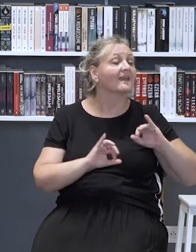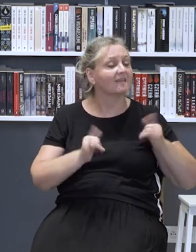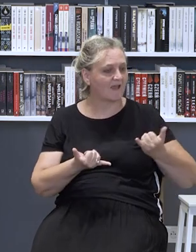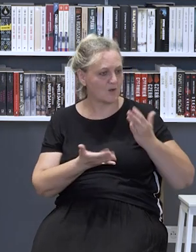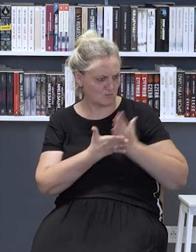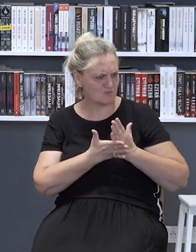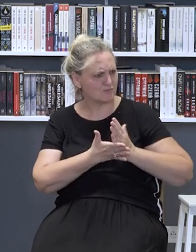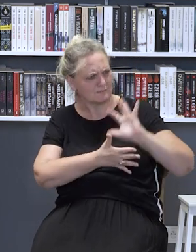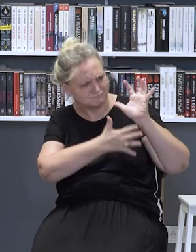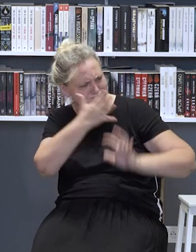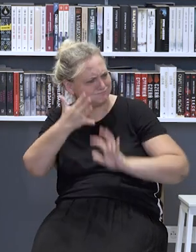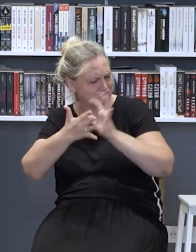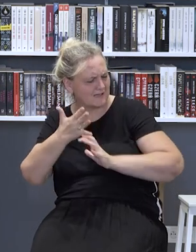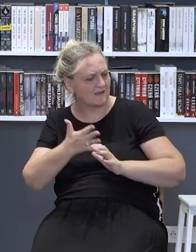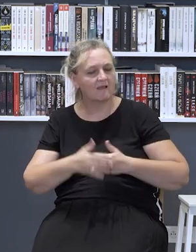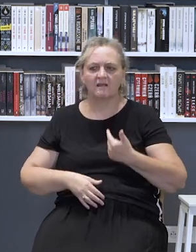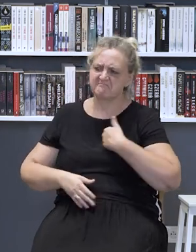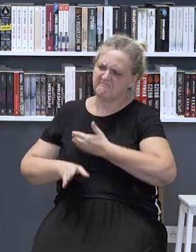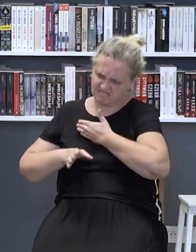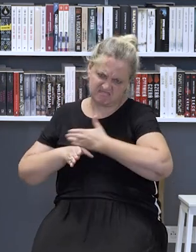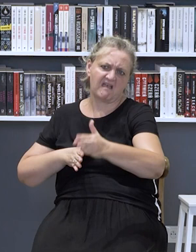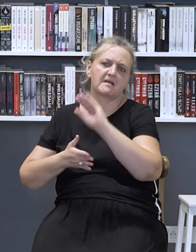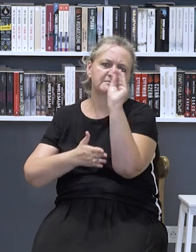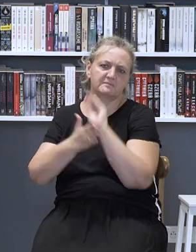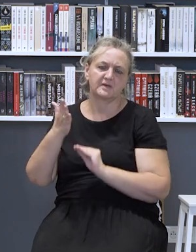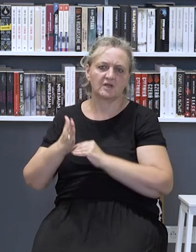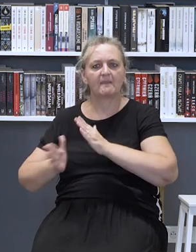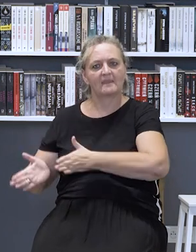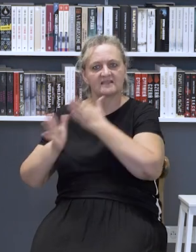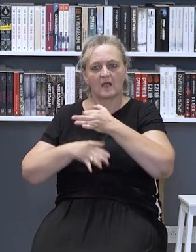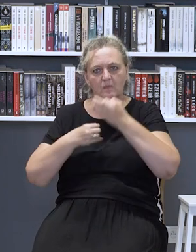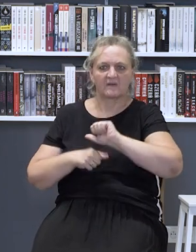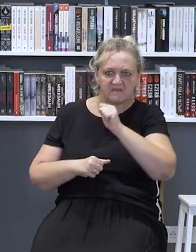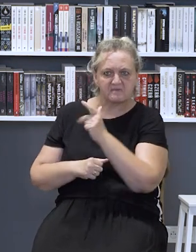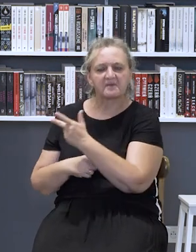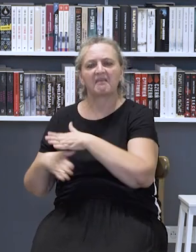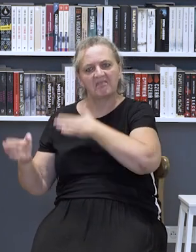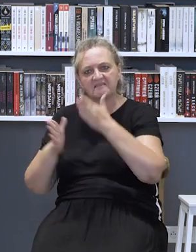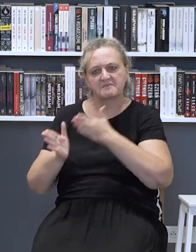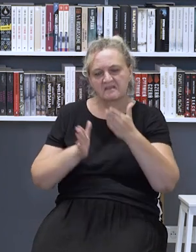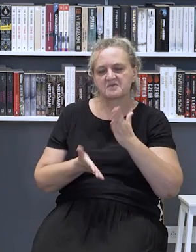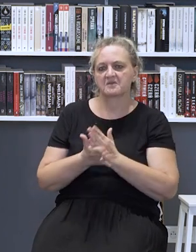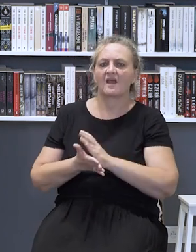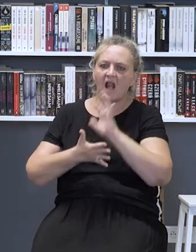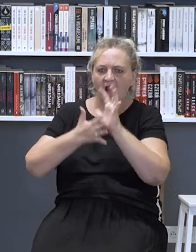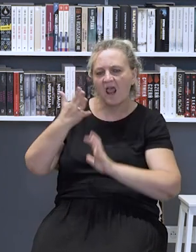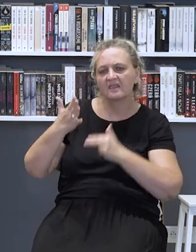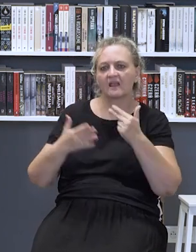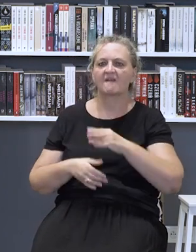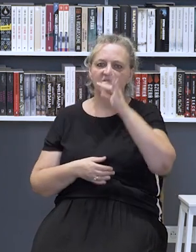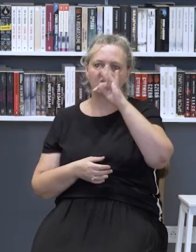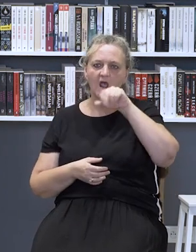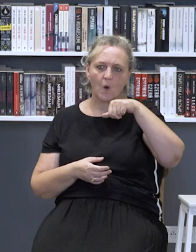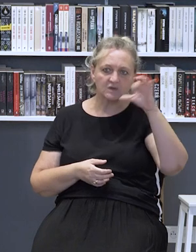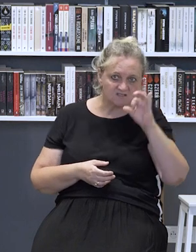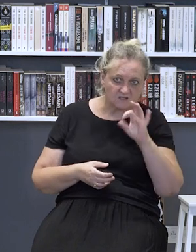rozwinęłaś skrzydła? Zaczęłam pisać ciągi dalsze. Mm-hmm. Następne opowiadanie, jedno, drugie, następne. Mm-hmm. Pociągnęłam wątek Fausta